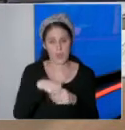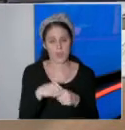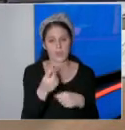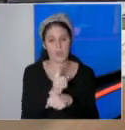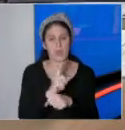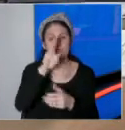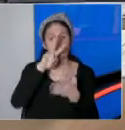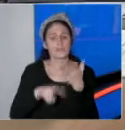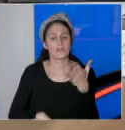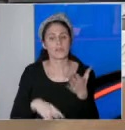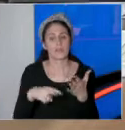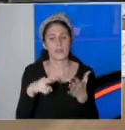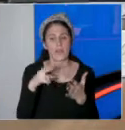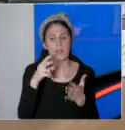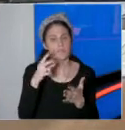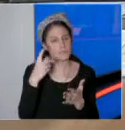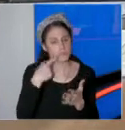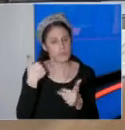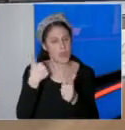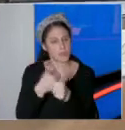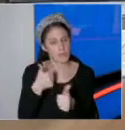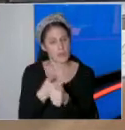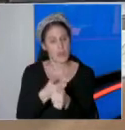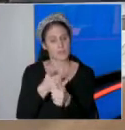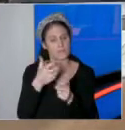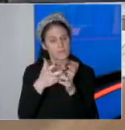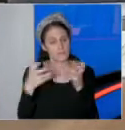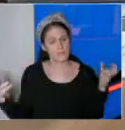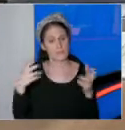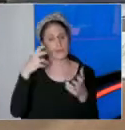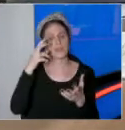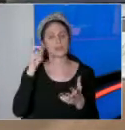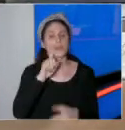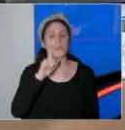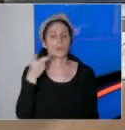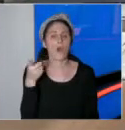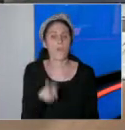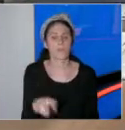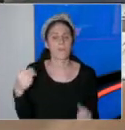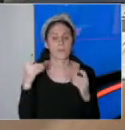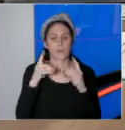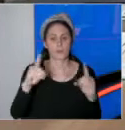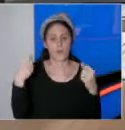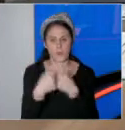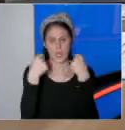ומקריא בצורה קבועה, בהתמדה, את שמות ההרוגים בתאונות הדרכים באותו שבוע.